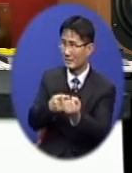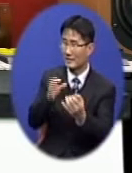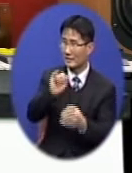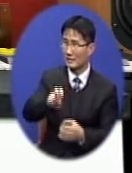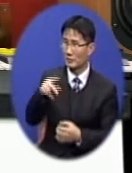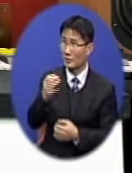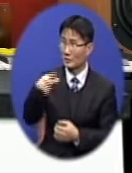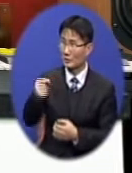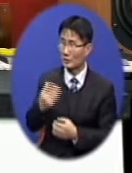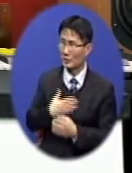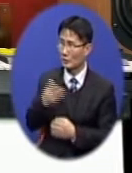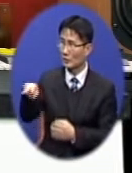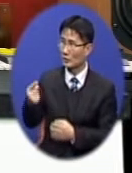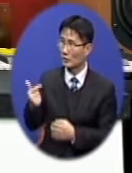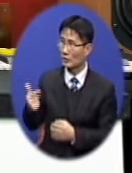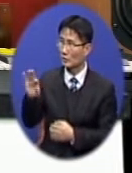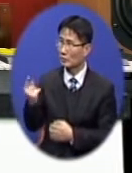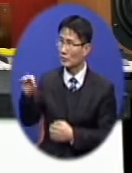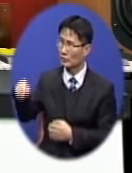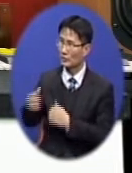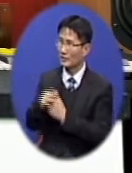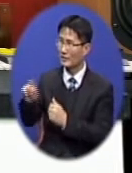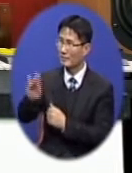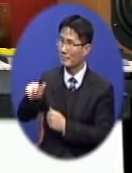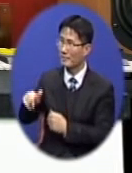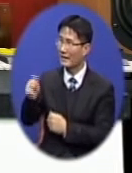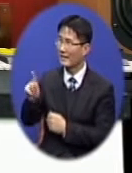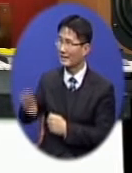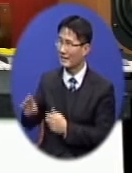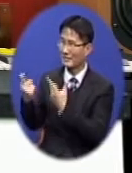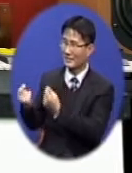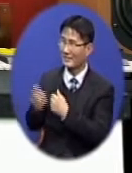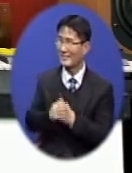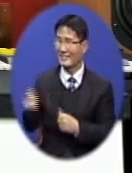같고요. 네. 송봉수 씨는 백합 같고요. 할미꽃.